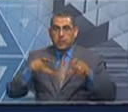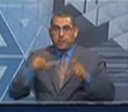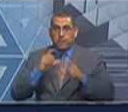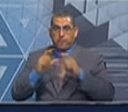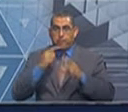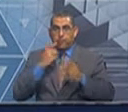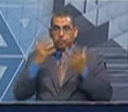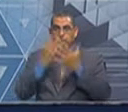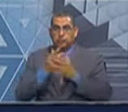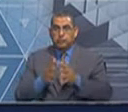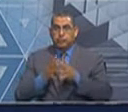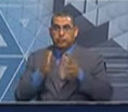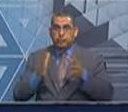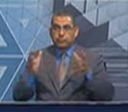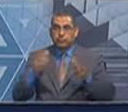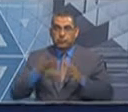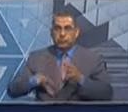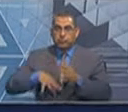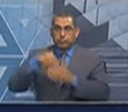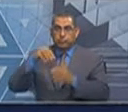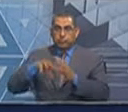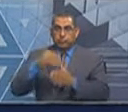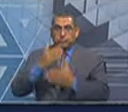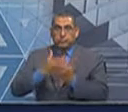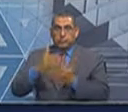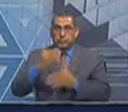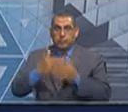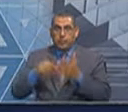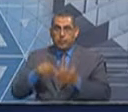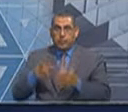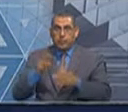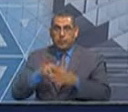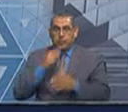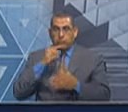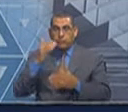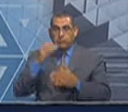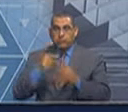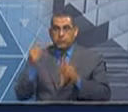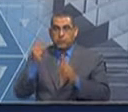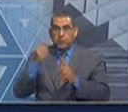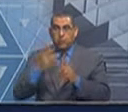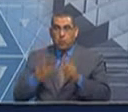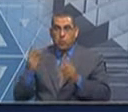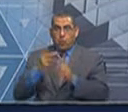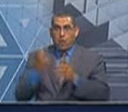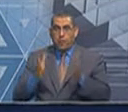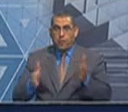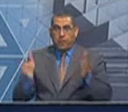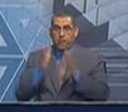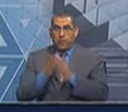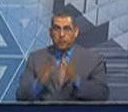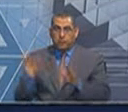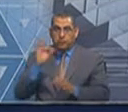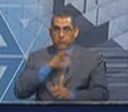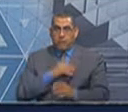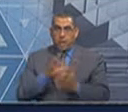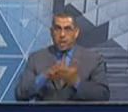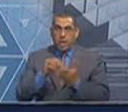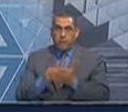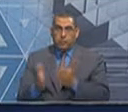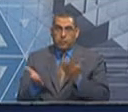عدد الشركات والمنشآت التي تم تأسيسها، إلى جانب تراجع العجز الكلي وتحقيق فائض أولي